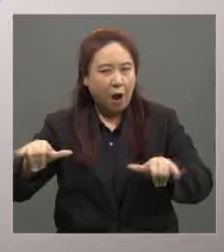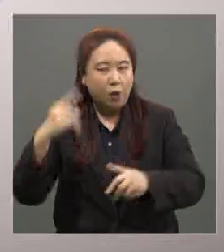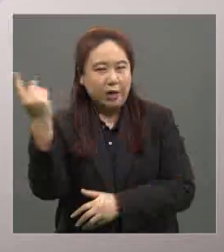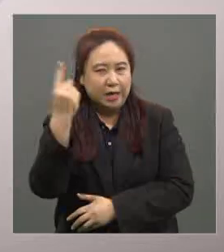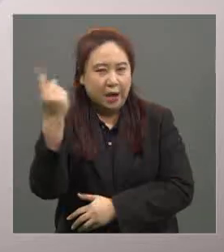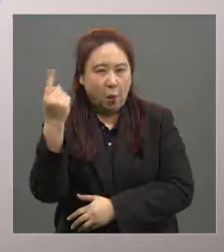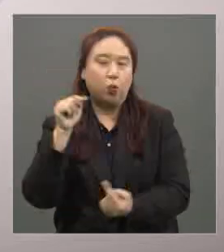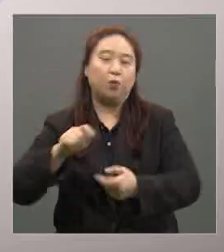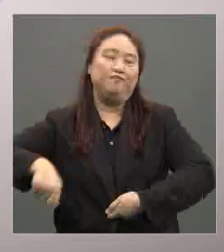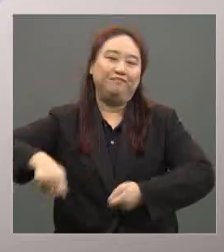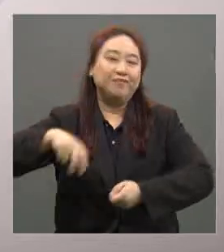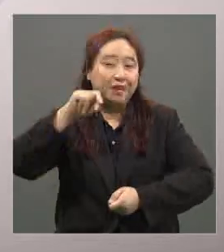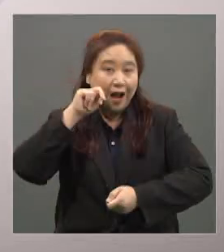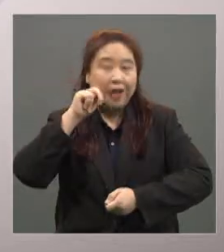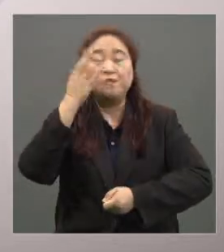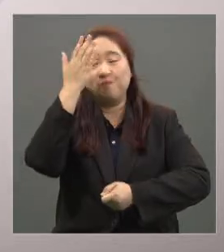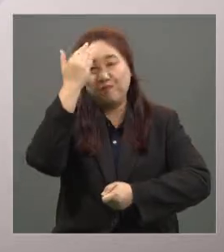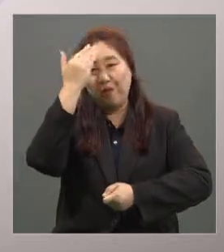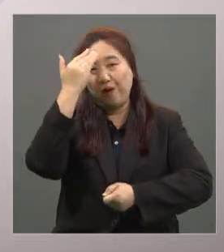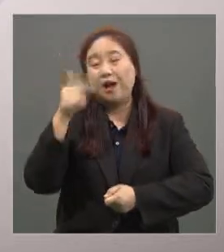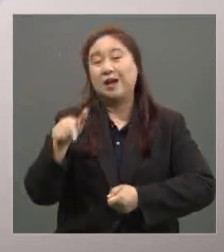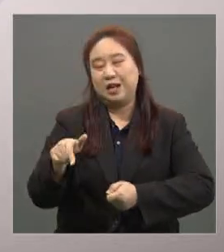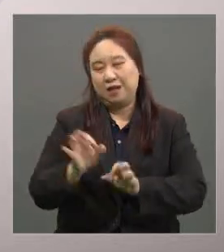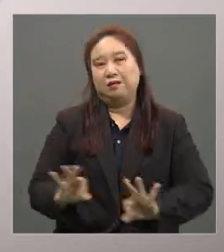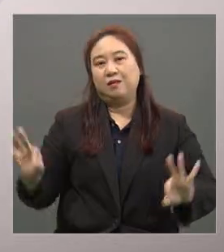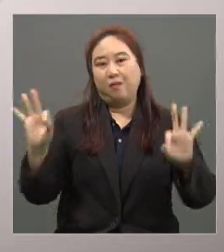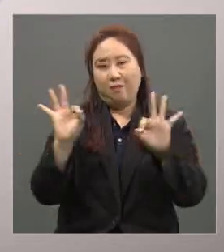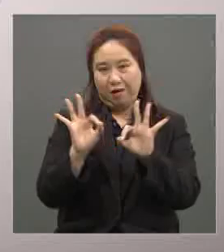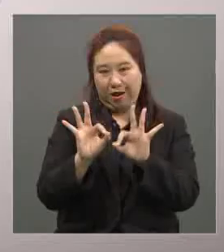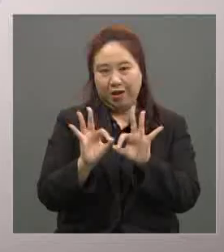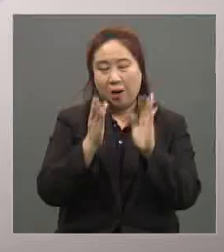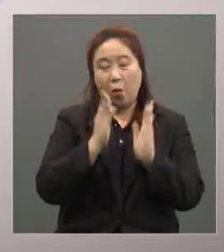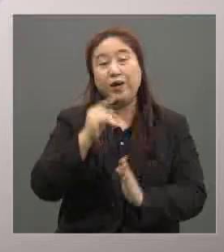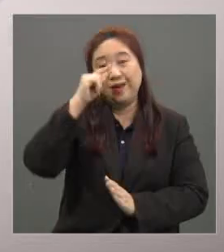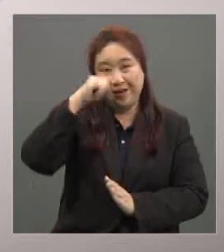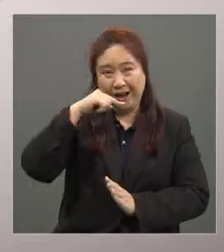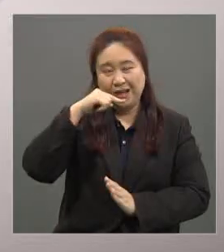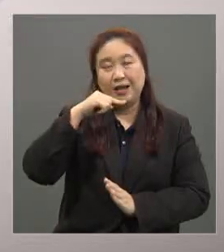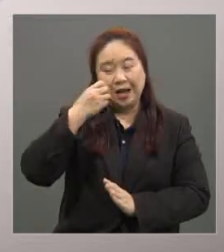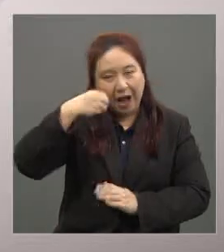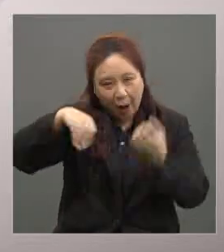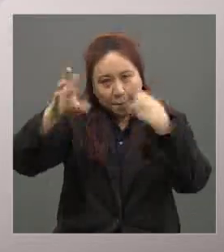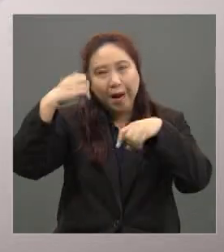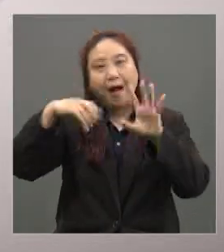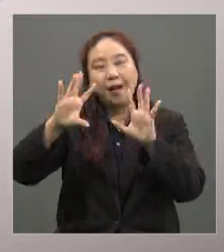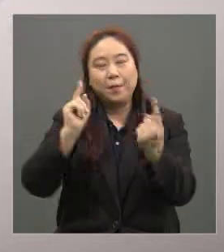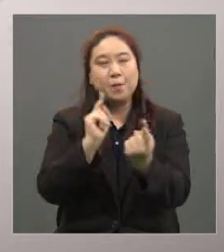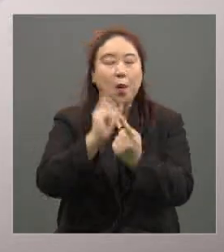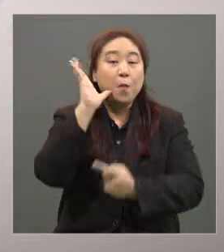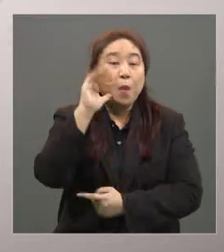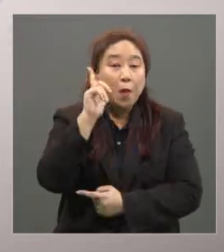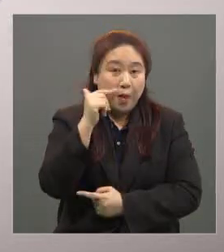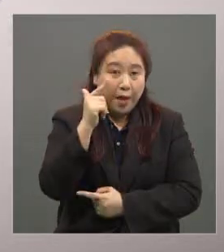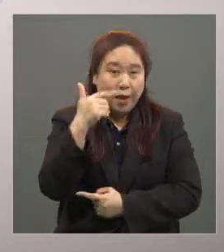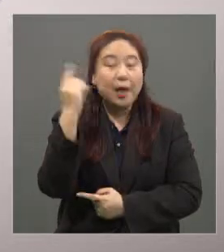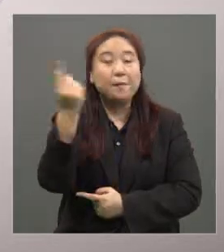เทศกาลสงกรานต์เพราะว่าเทศกาลนี้ต้องบอกว่ามันมีความสำคัญแลคนไทยส่วนใหญ่เหมือนปีใหม่อ่ะค่ะเดินทางกลับบ้านไปหาคุณพ่อคุณแม่แล้วก็ไปท่อง